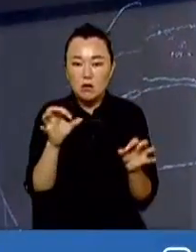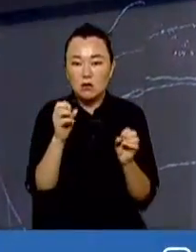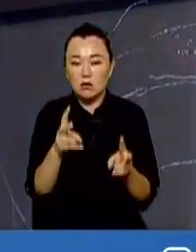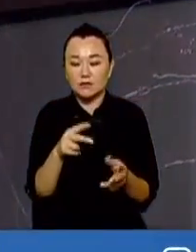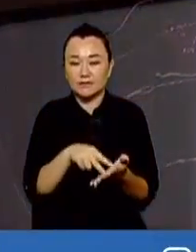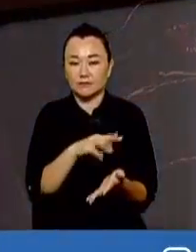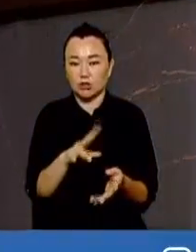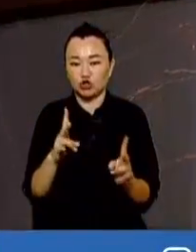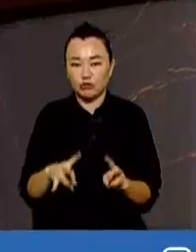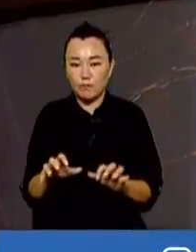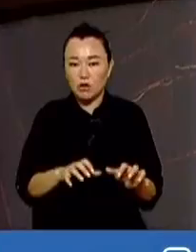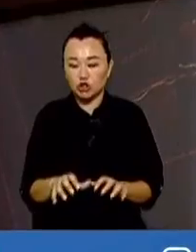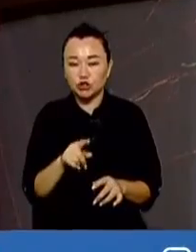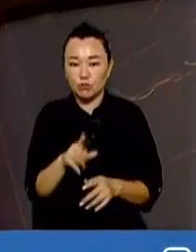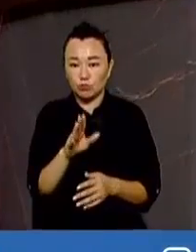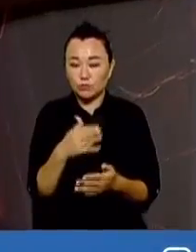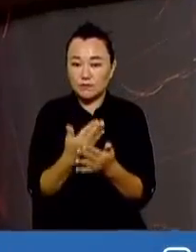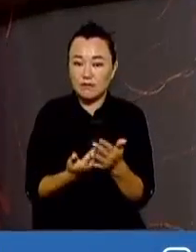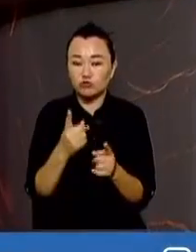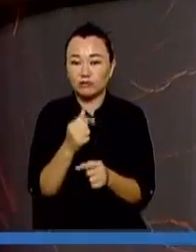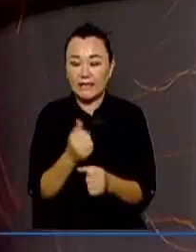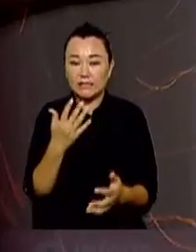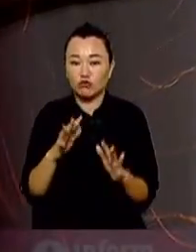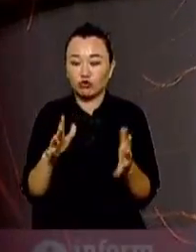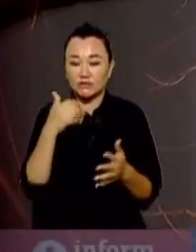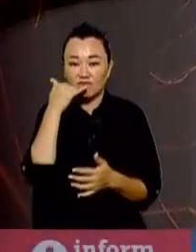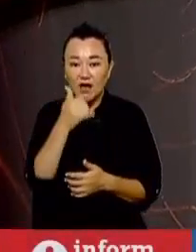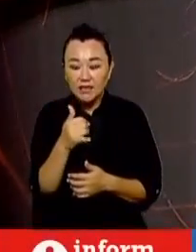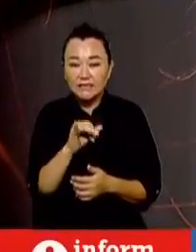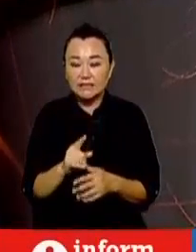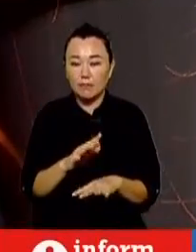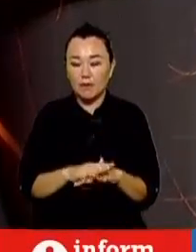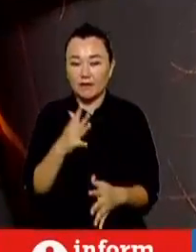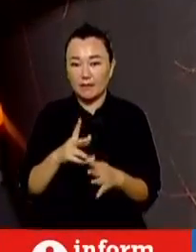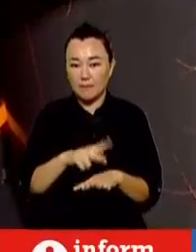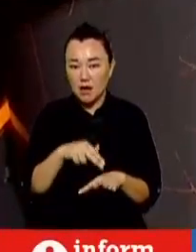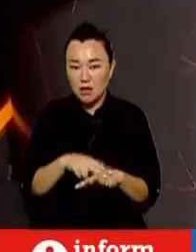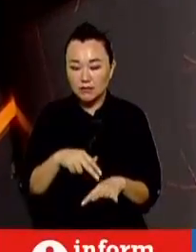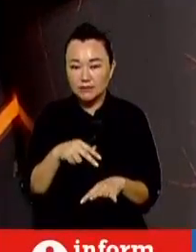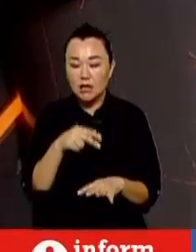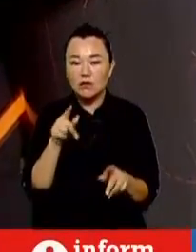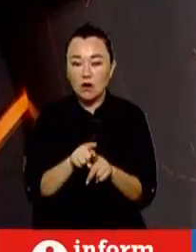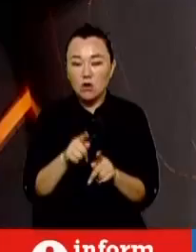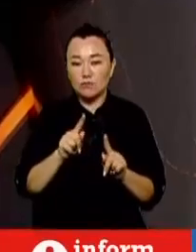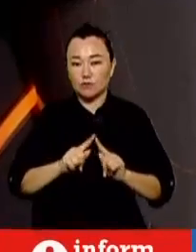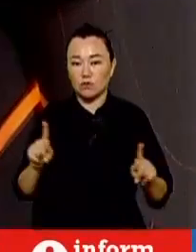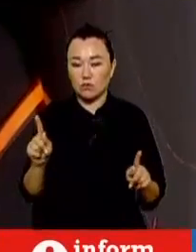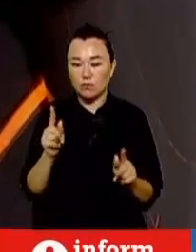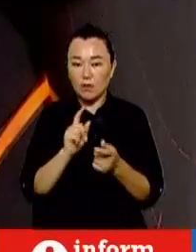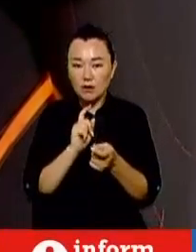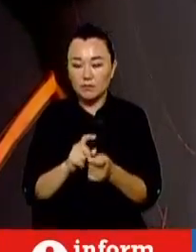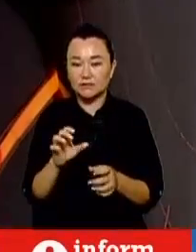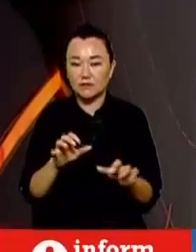жертвой мошенников. Здесь же будут инструкции, что делать, если вам звонят якобы из банка или полиции. Такое ноу-хау в борьбе